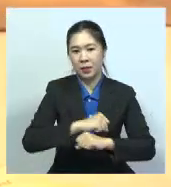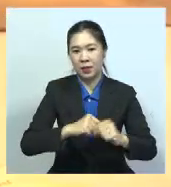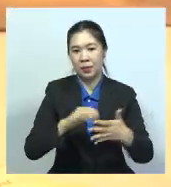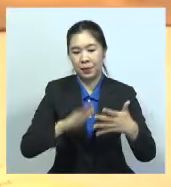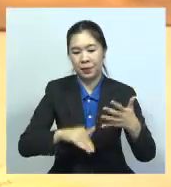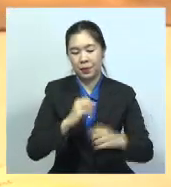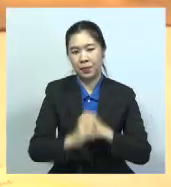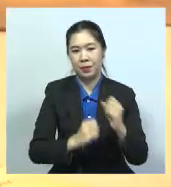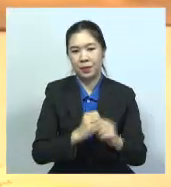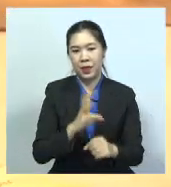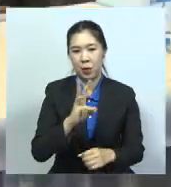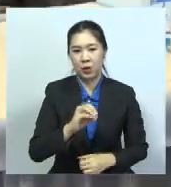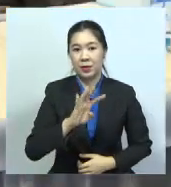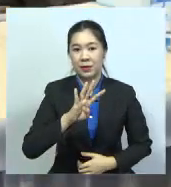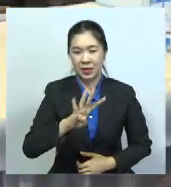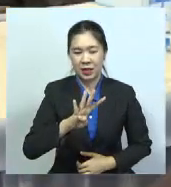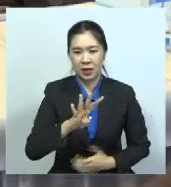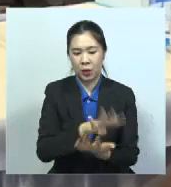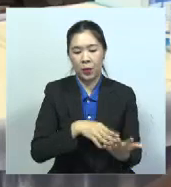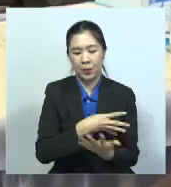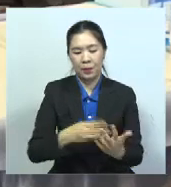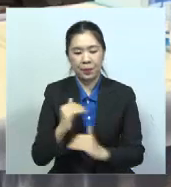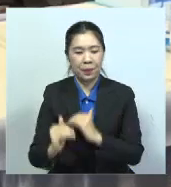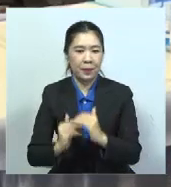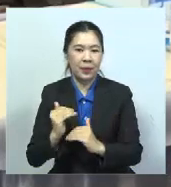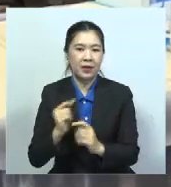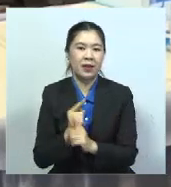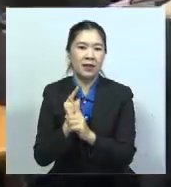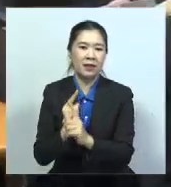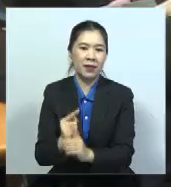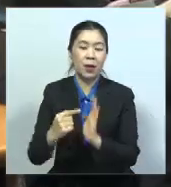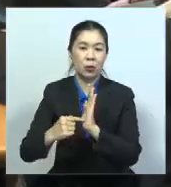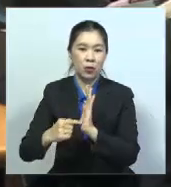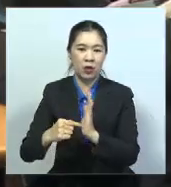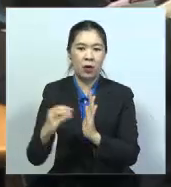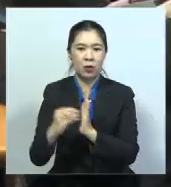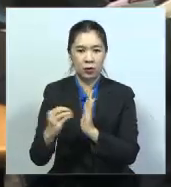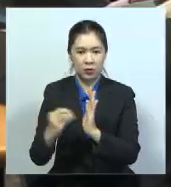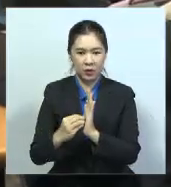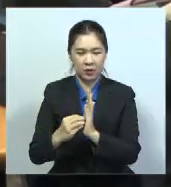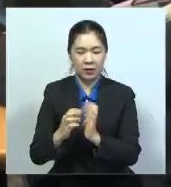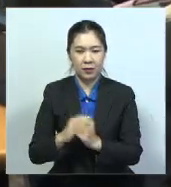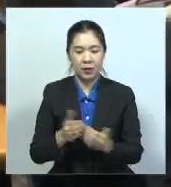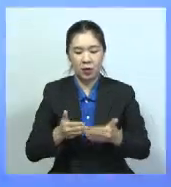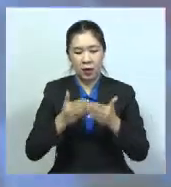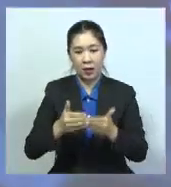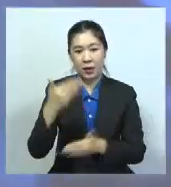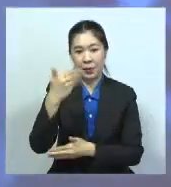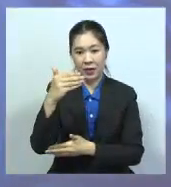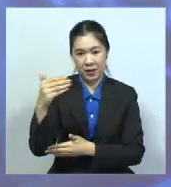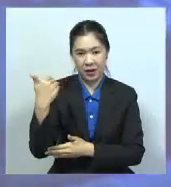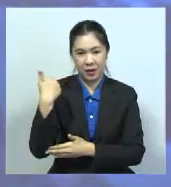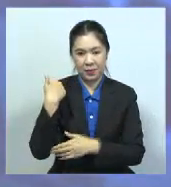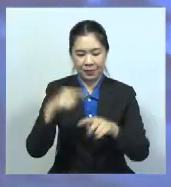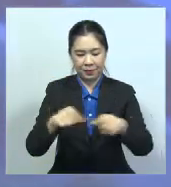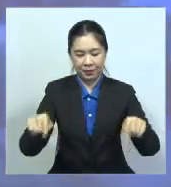ายปี2564ซึ่งเป็นแผนพัฒนาพื้นที่ตามแผนแม่บทท่าเรือกรุงเทพที่การท่าเรือแห่งประเทศไทย